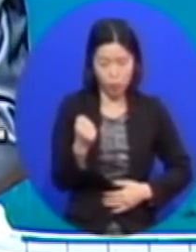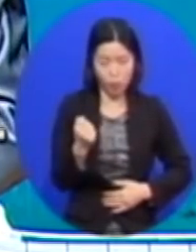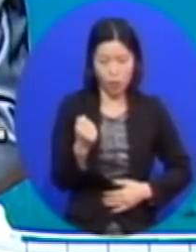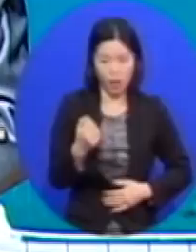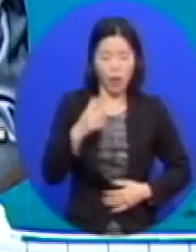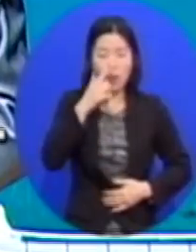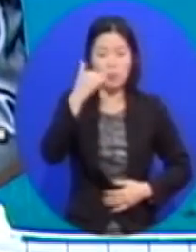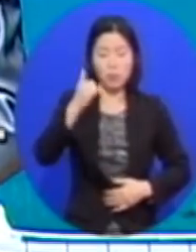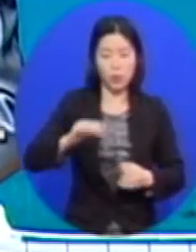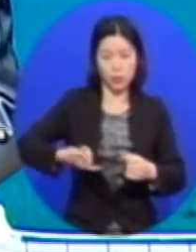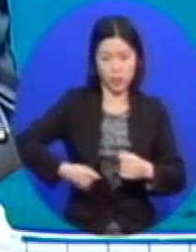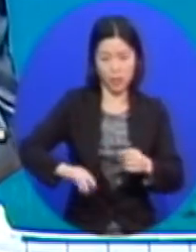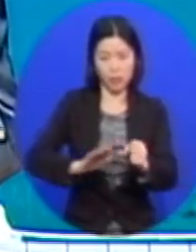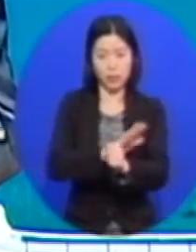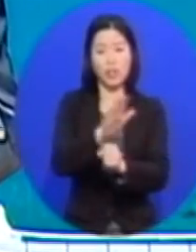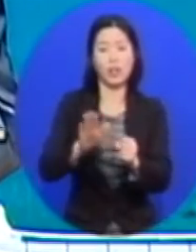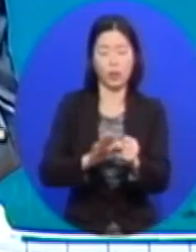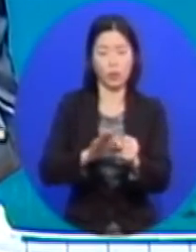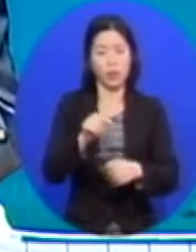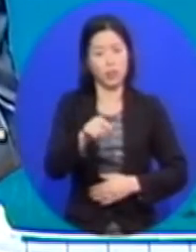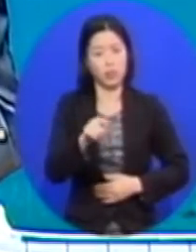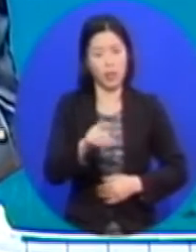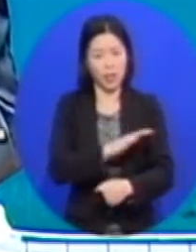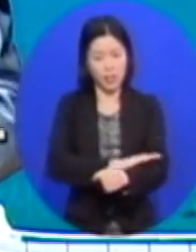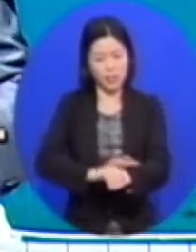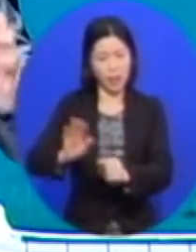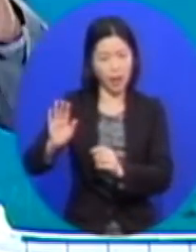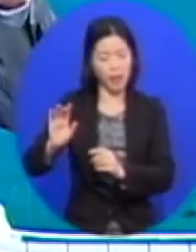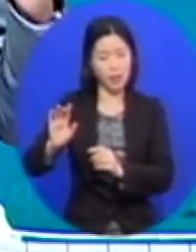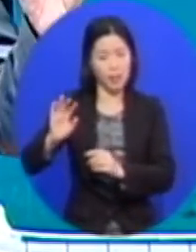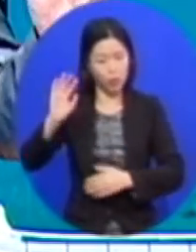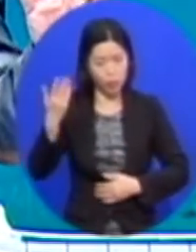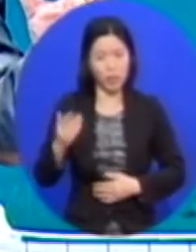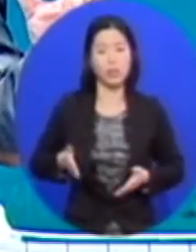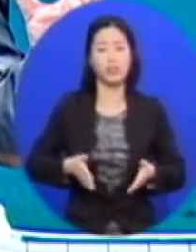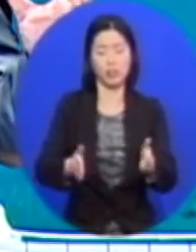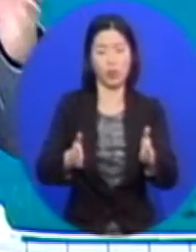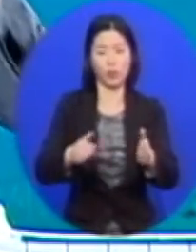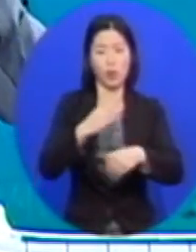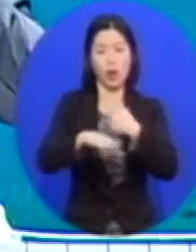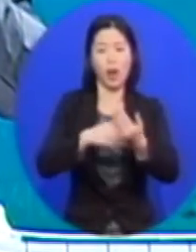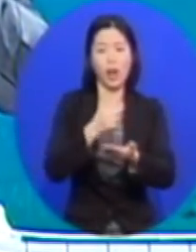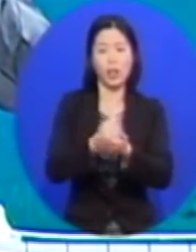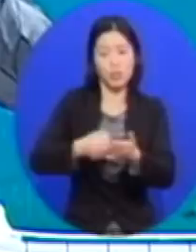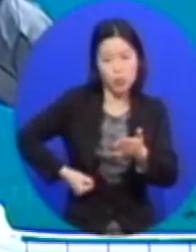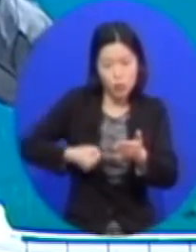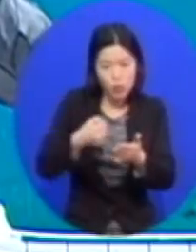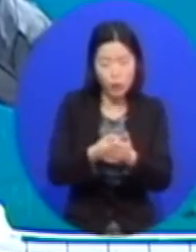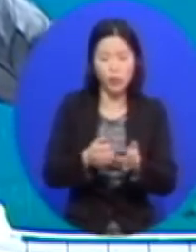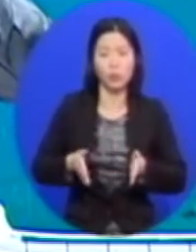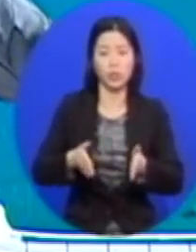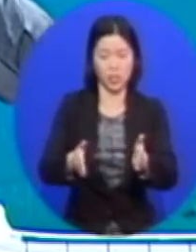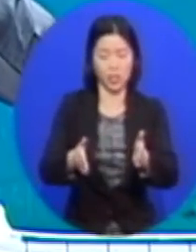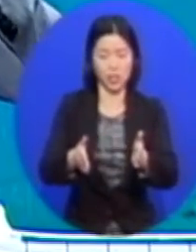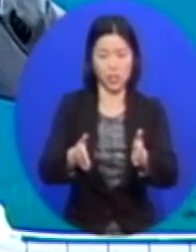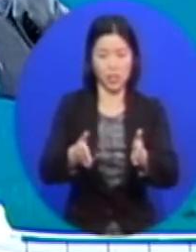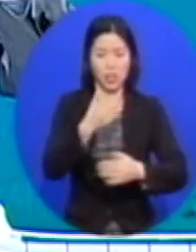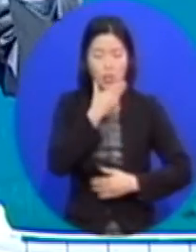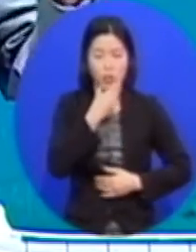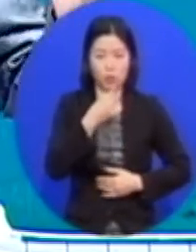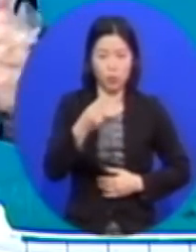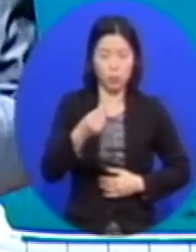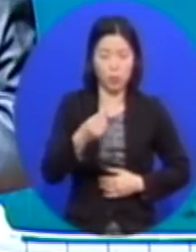사랑하고 그게 잘 되는 길입니다 하나님이 정해 놓으신 길이에요 축복의 에 통로가